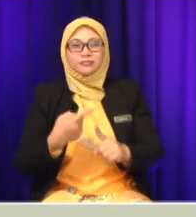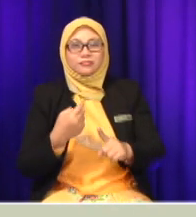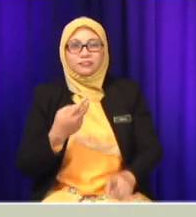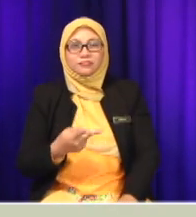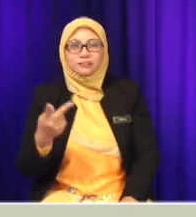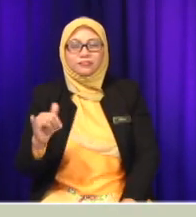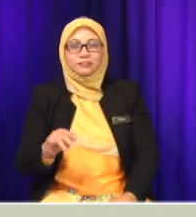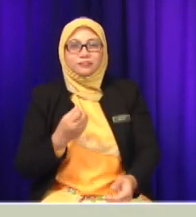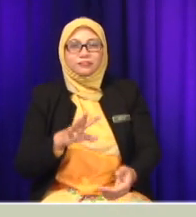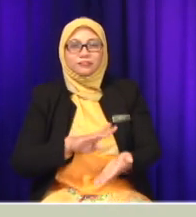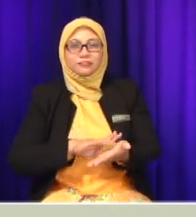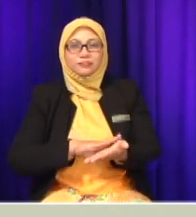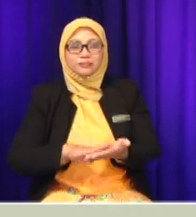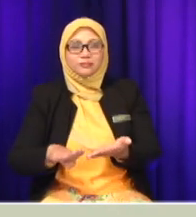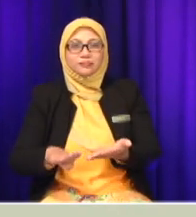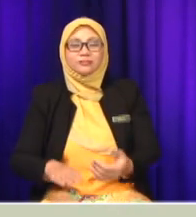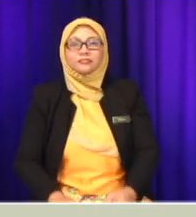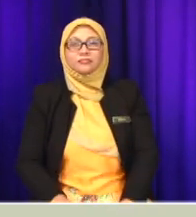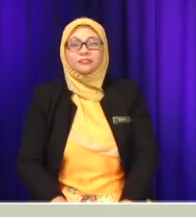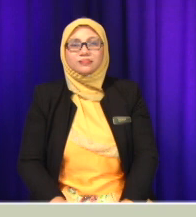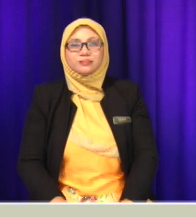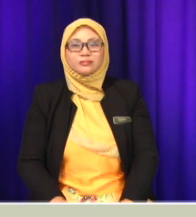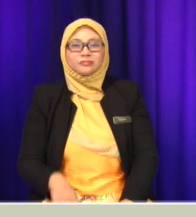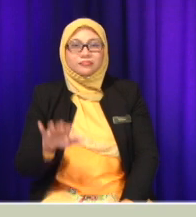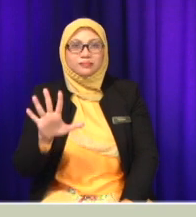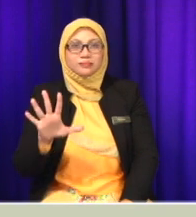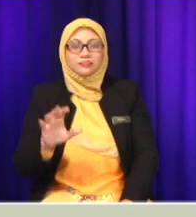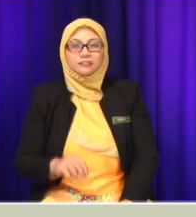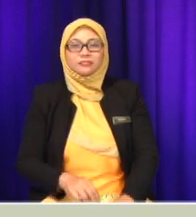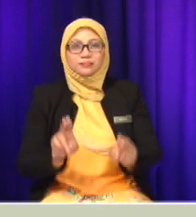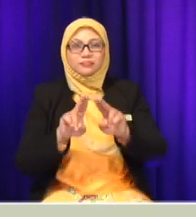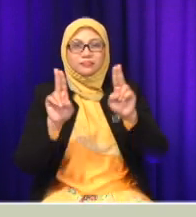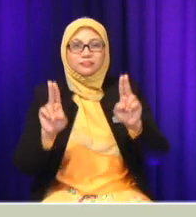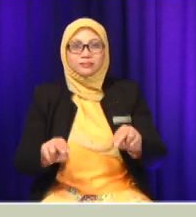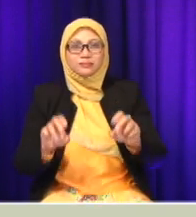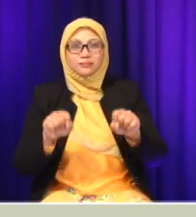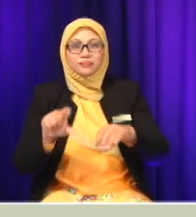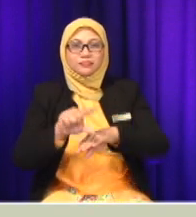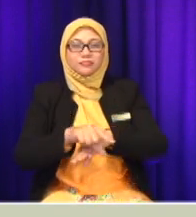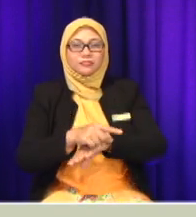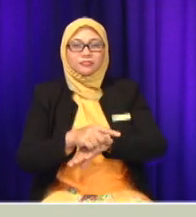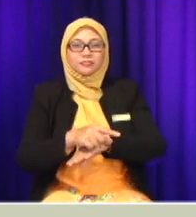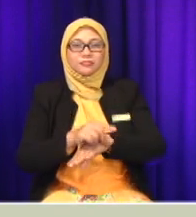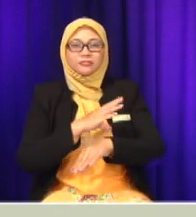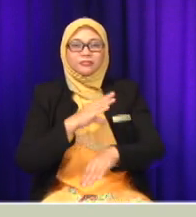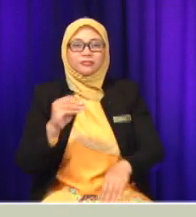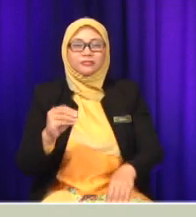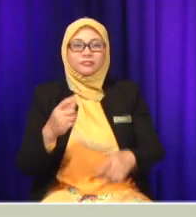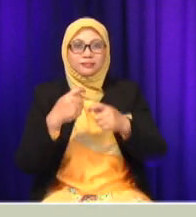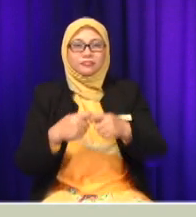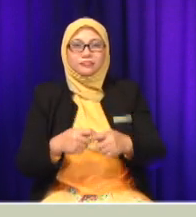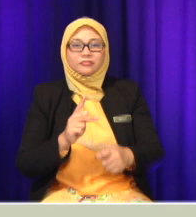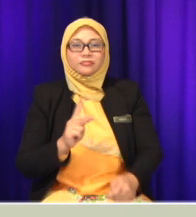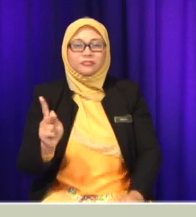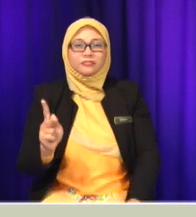bersihkan seterusnya kita pergi P langkah yang kelima kita menguji kebolehgunaan dan menentukan hard service component